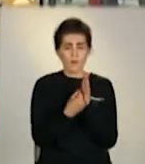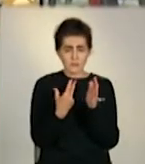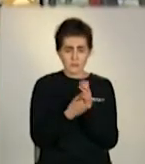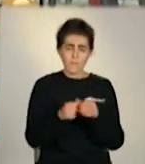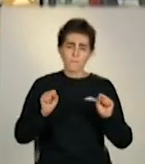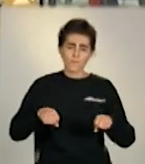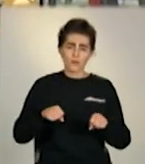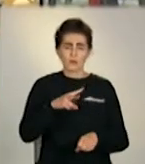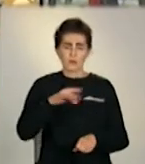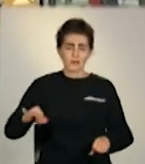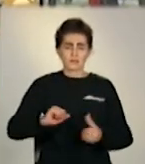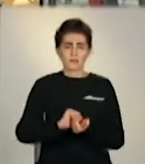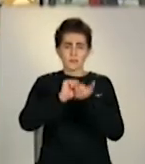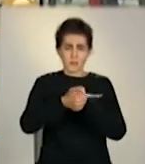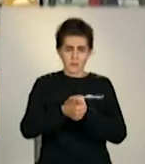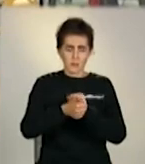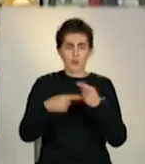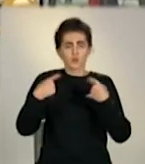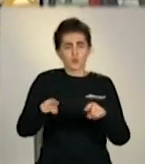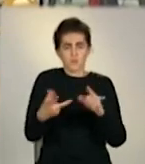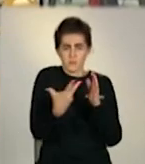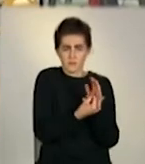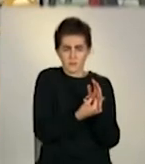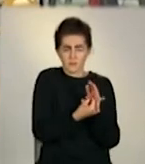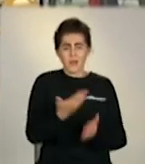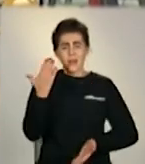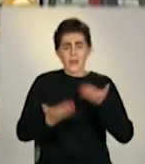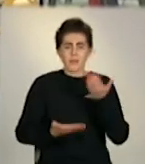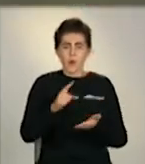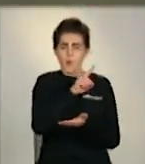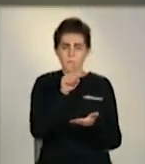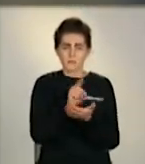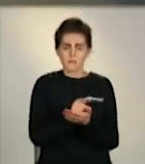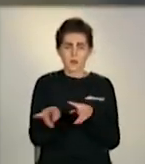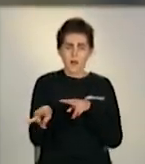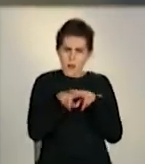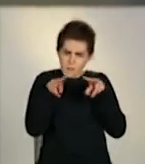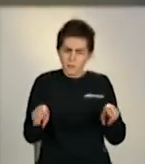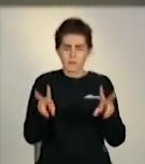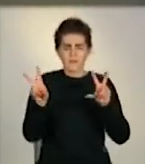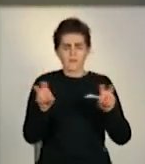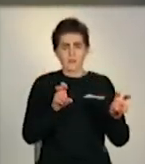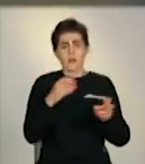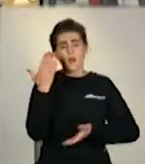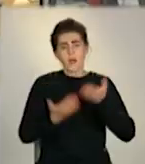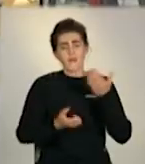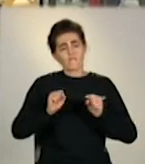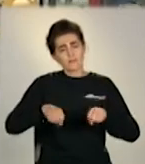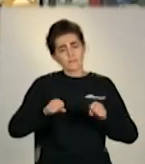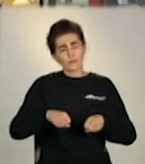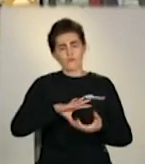чи можна замінювати так на іншу вакцину? Чи це обов'язково має бути та сама? І чи можливо